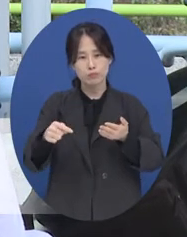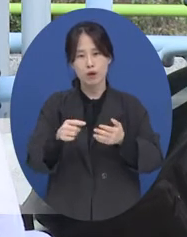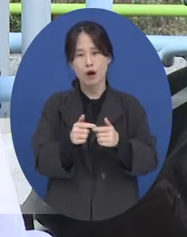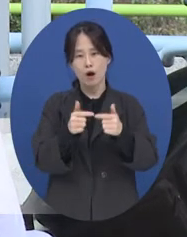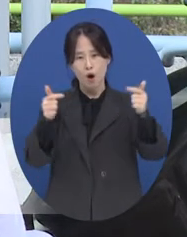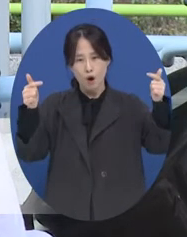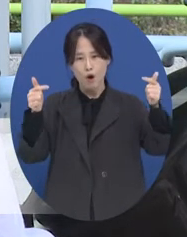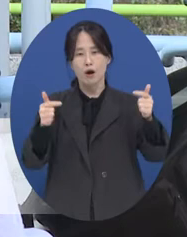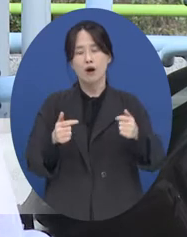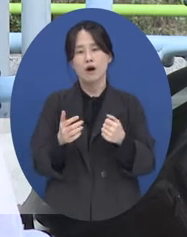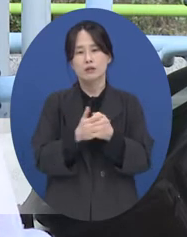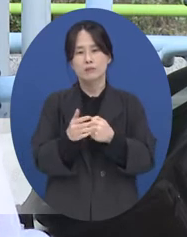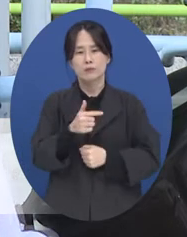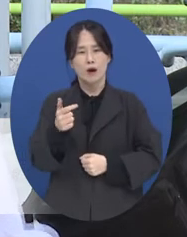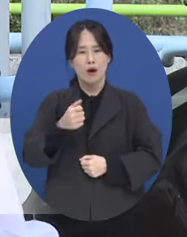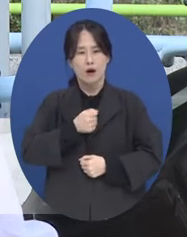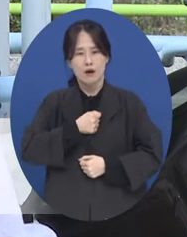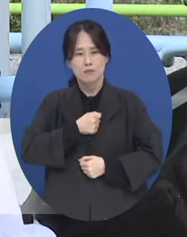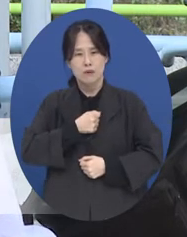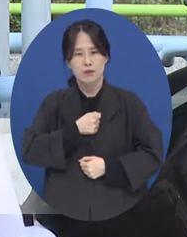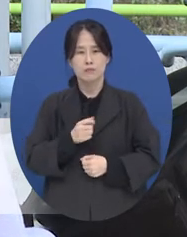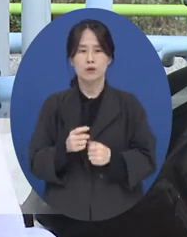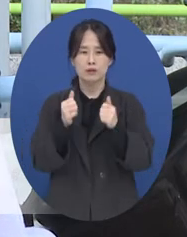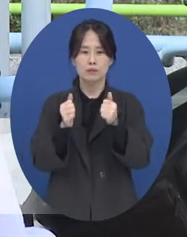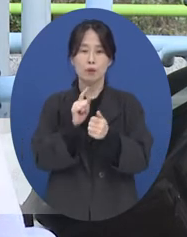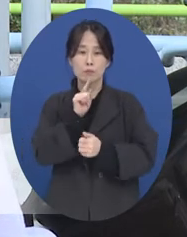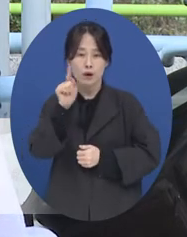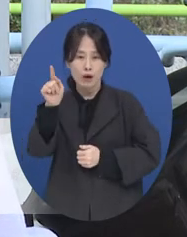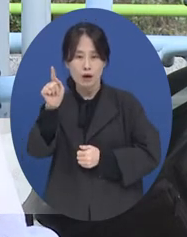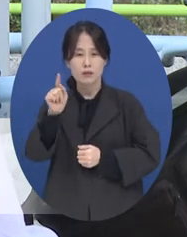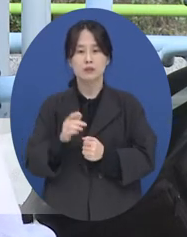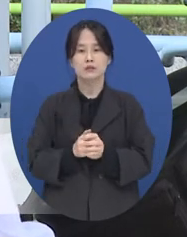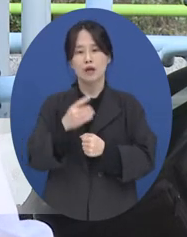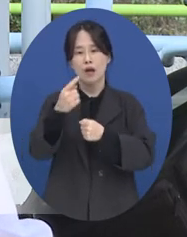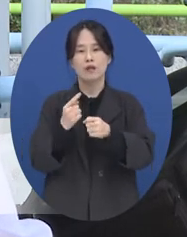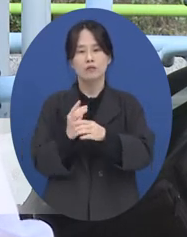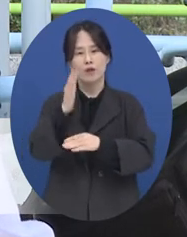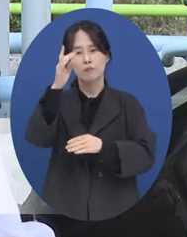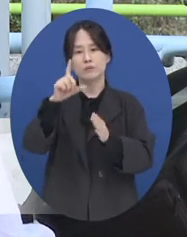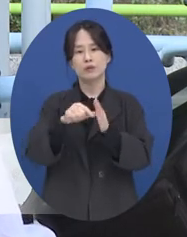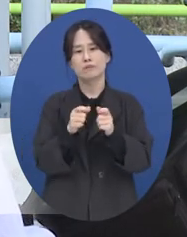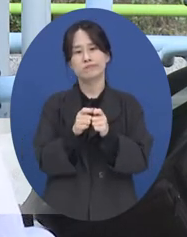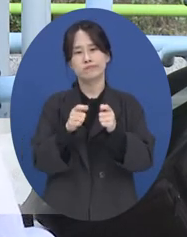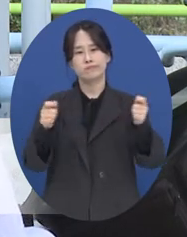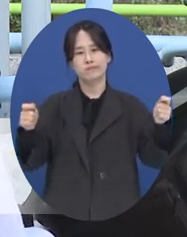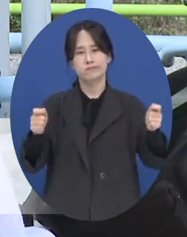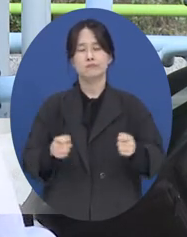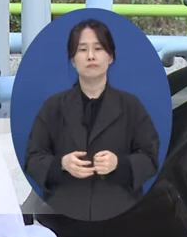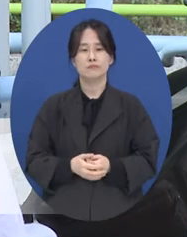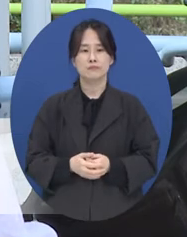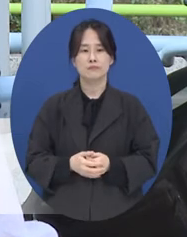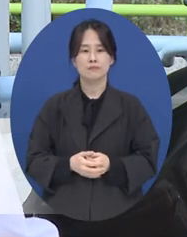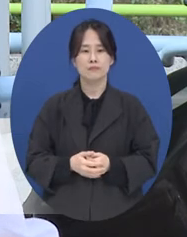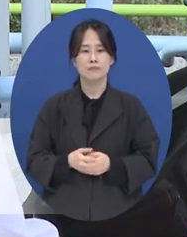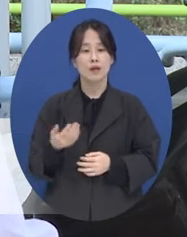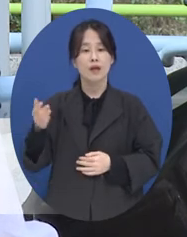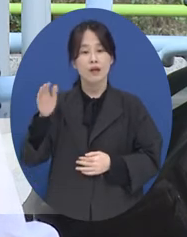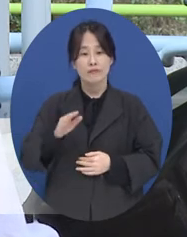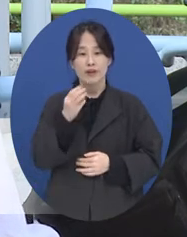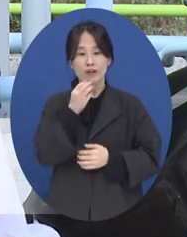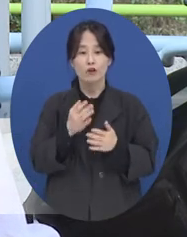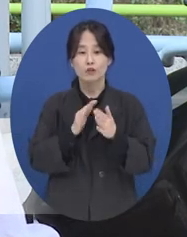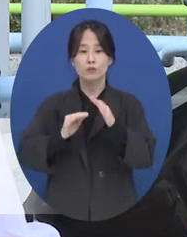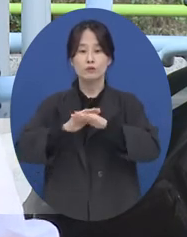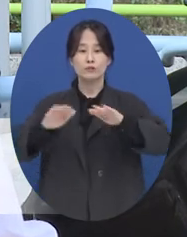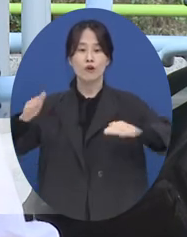발생하고 있어서 매우 답답했습니다. 고소를 하게 되면은 소송하는 데 1년 넘게 시간이 걸리더라고요. 근데